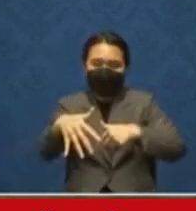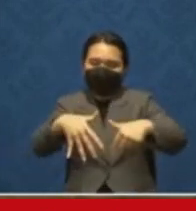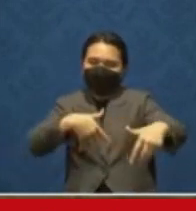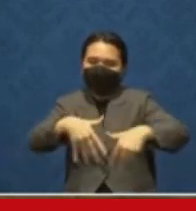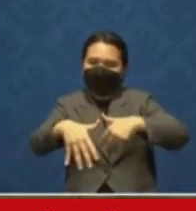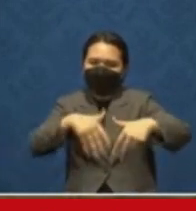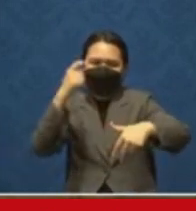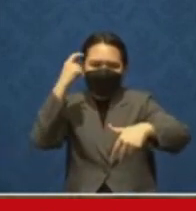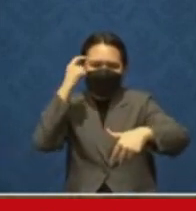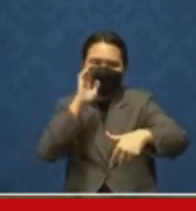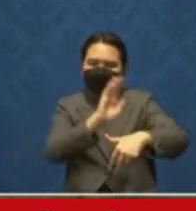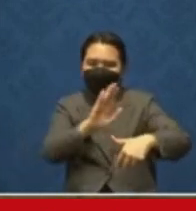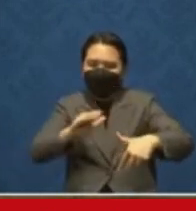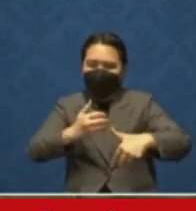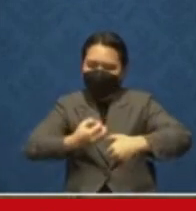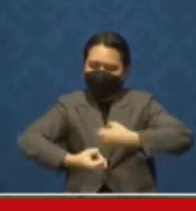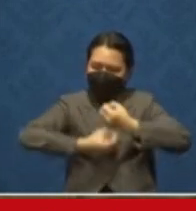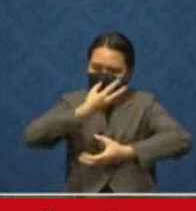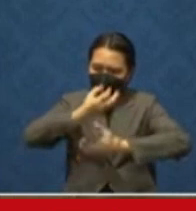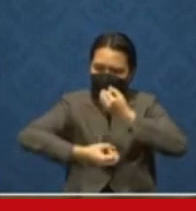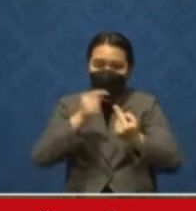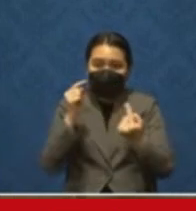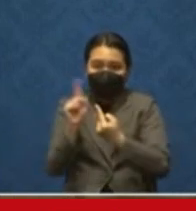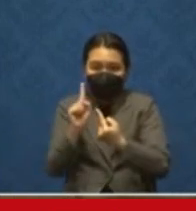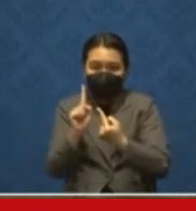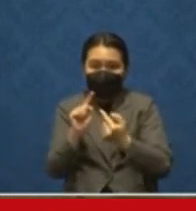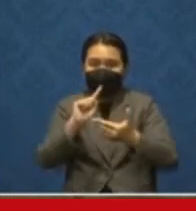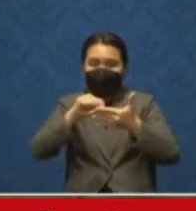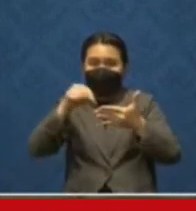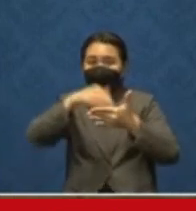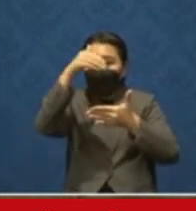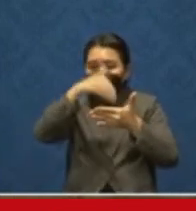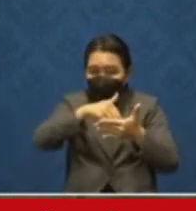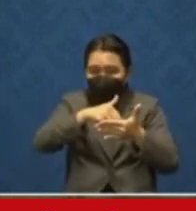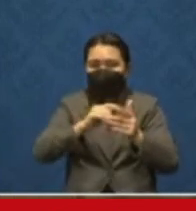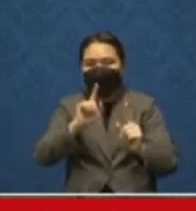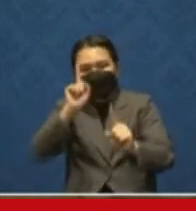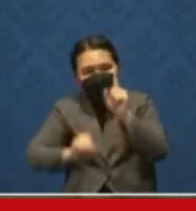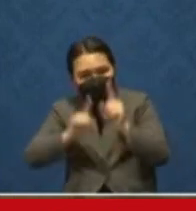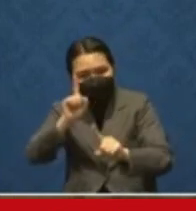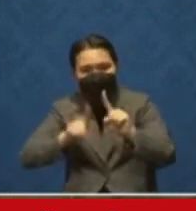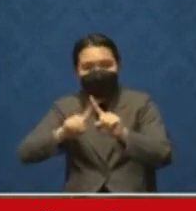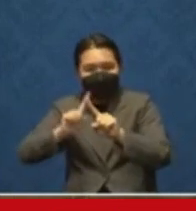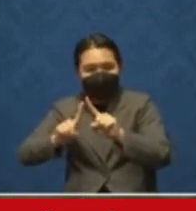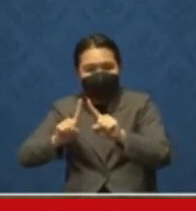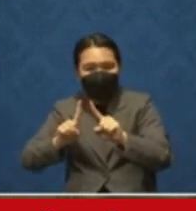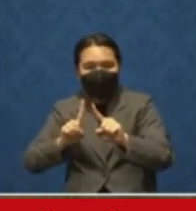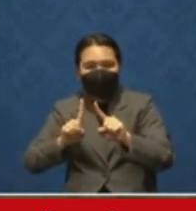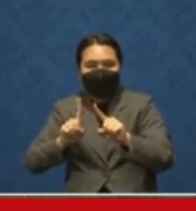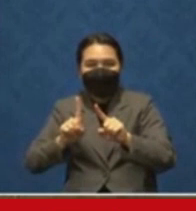นึกคิดของพวกเราไปพิจารณาแล้วที่สำคัญที่สุดก็เอาความรู้สึกนึกคิดของชาว